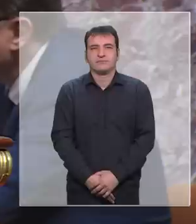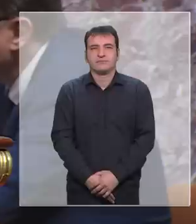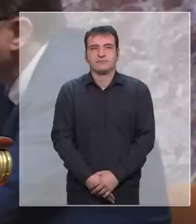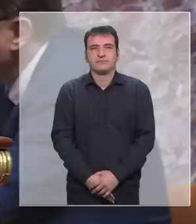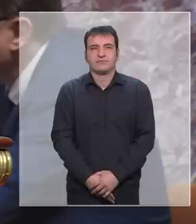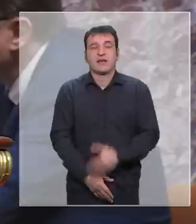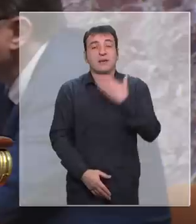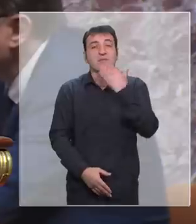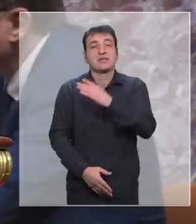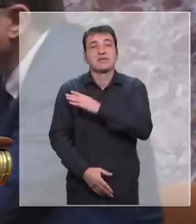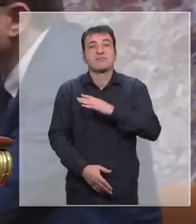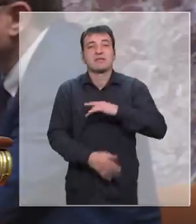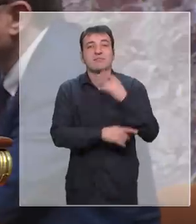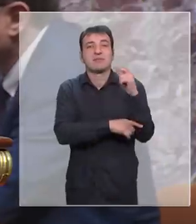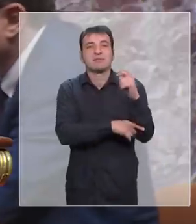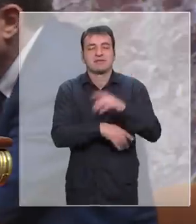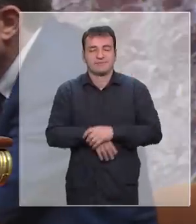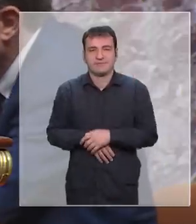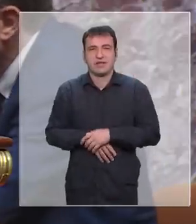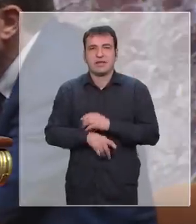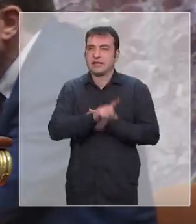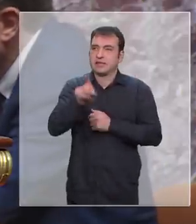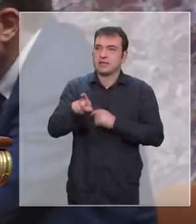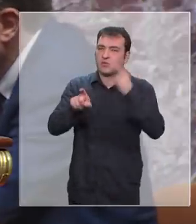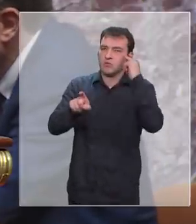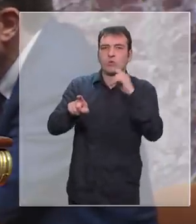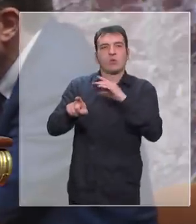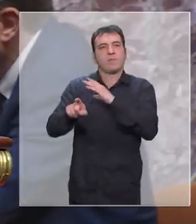Merci, Madame la Présidente. Ma question s'adresse à Madame